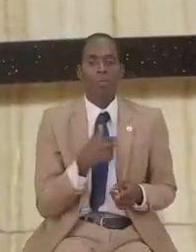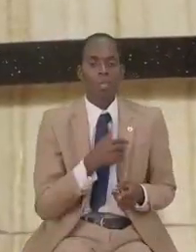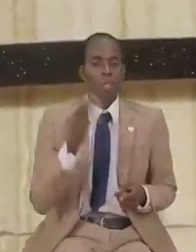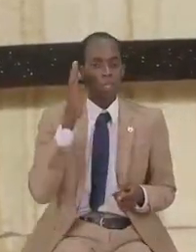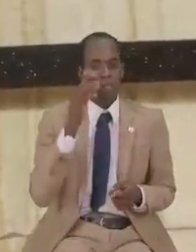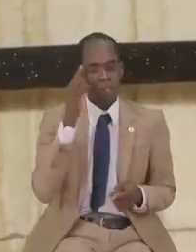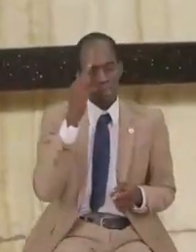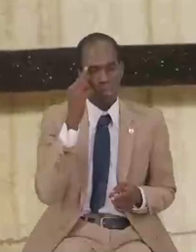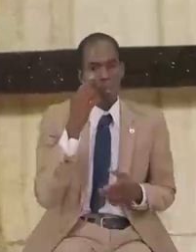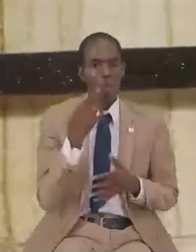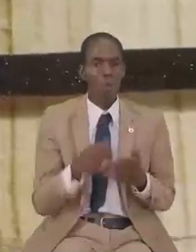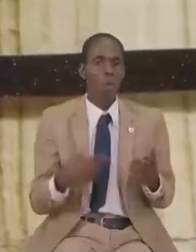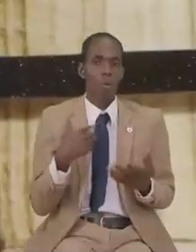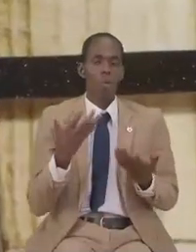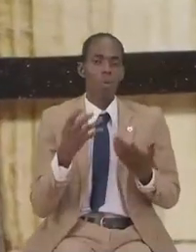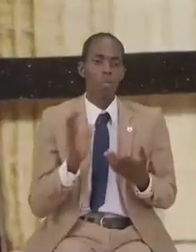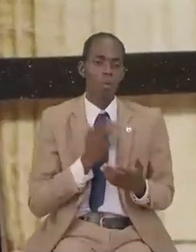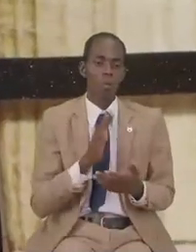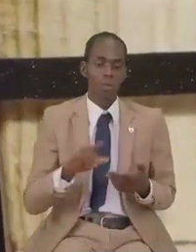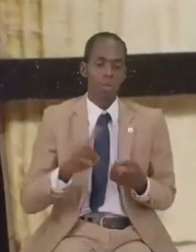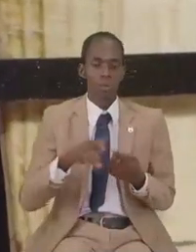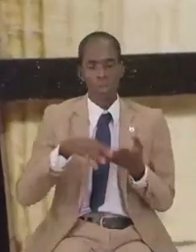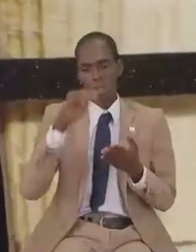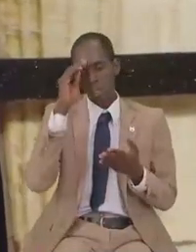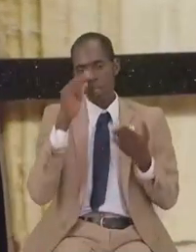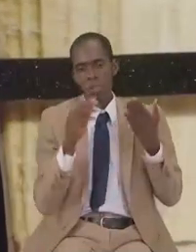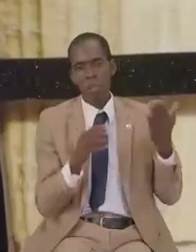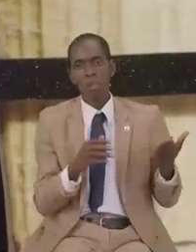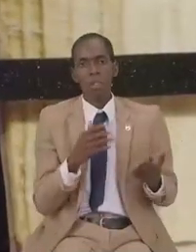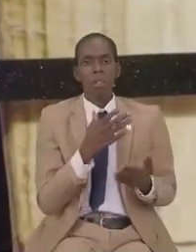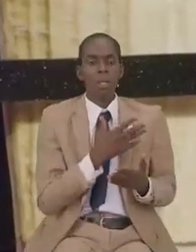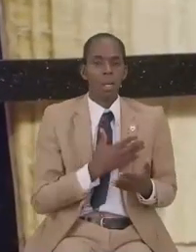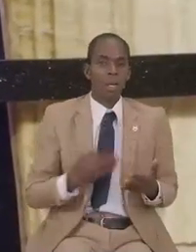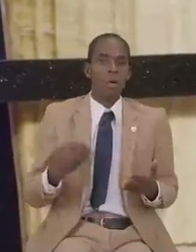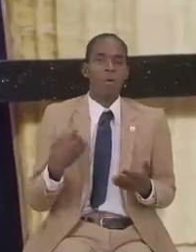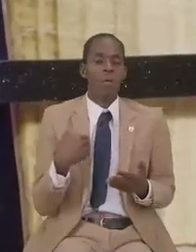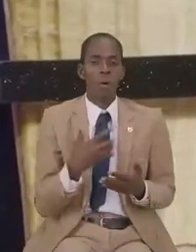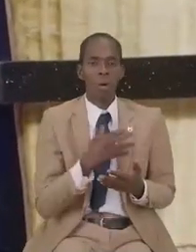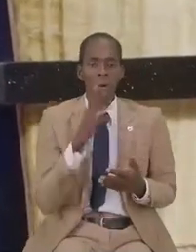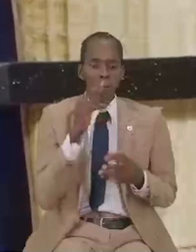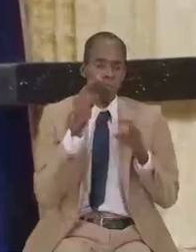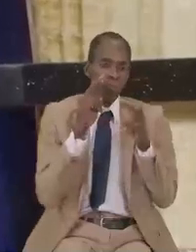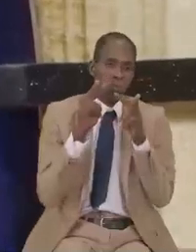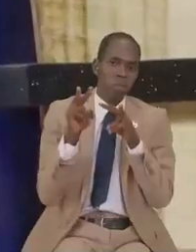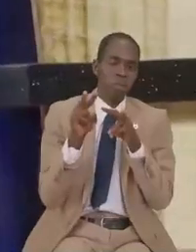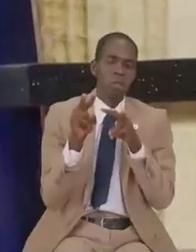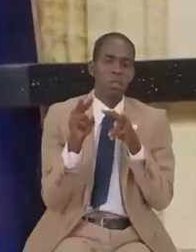ce que nous voulons que nos enfants apprennent. Alors, nous